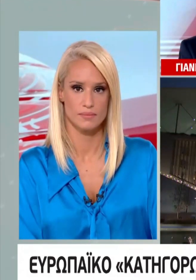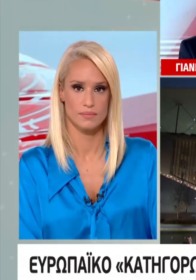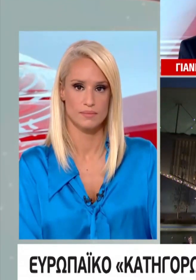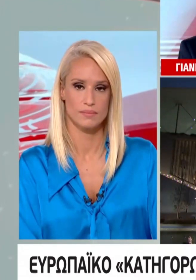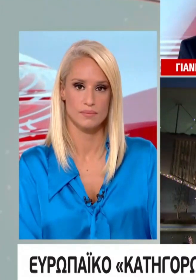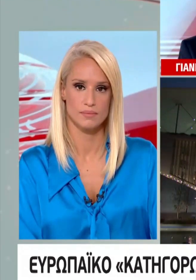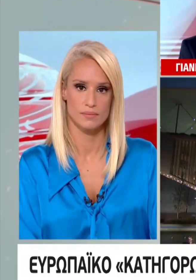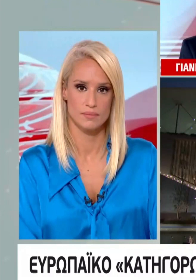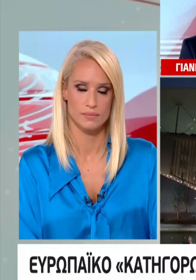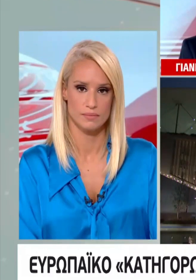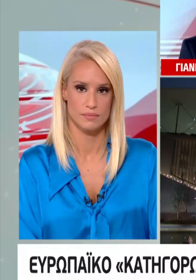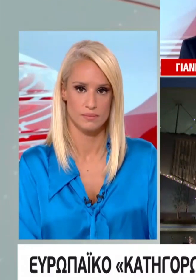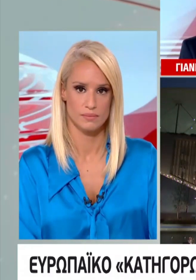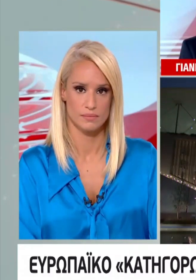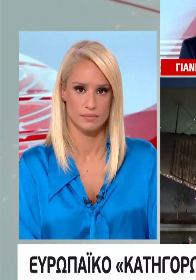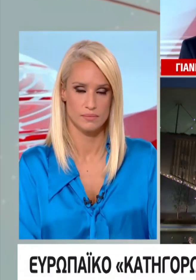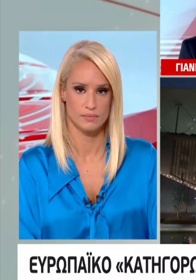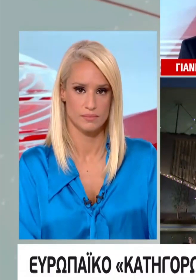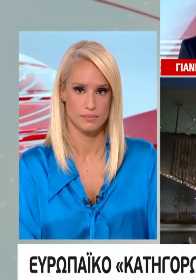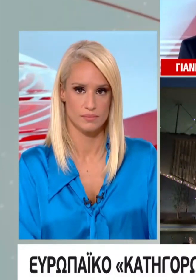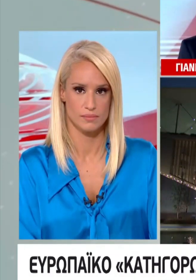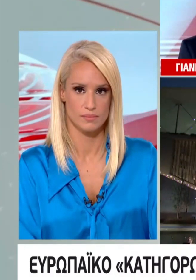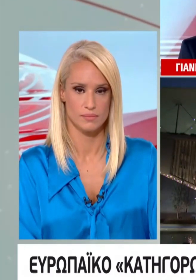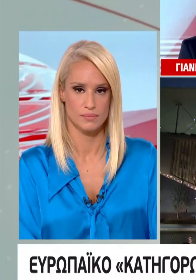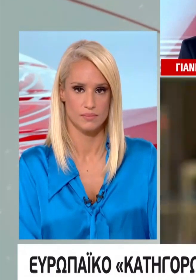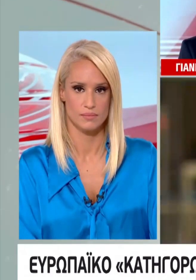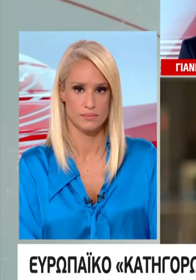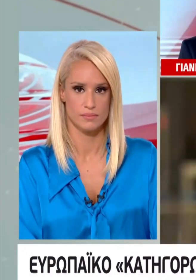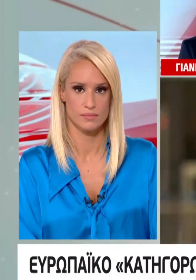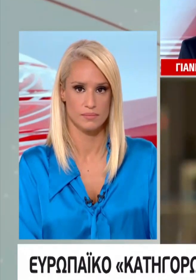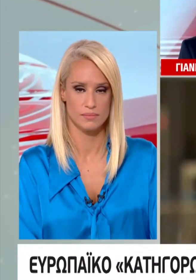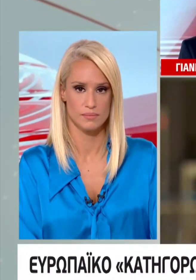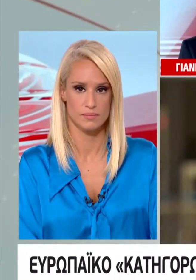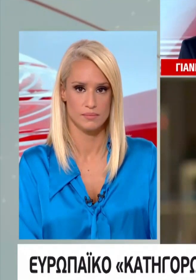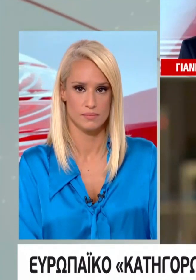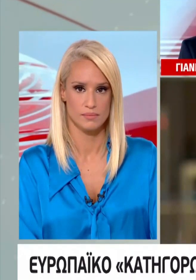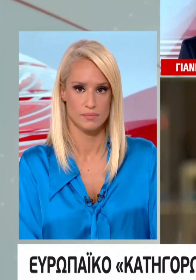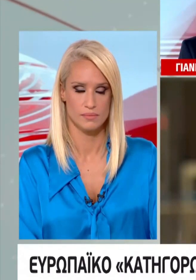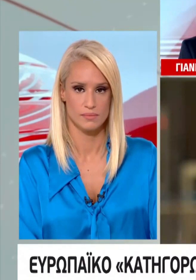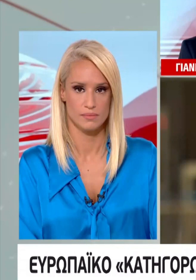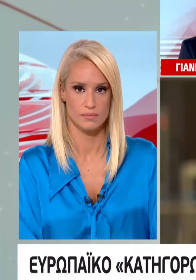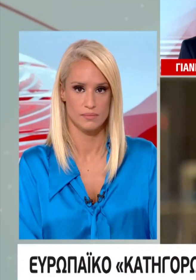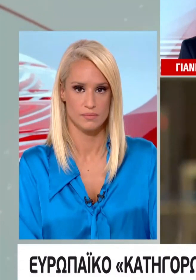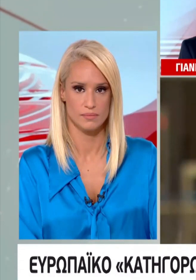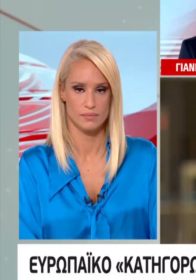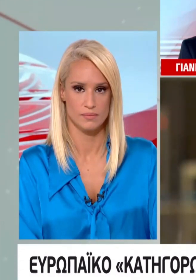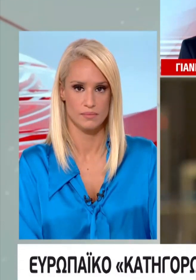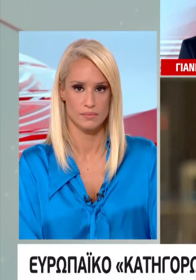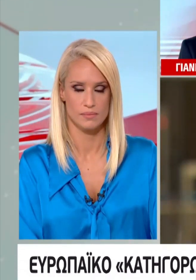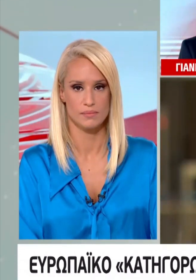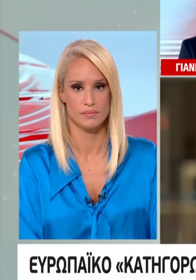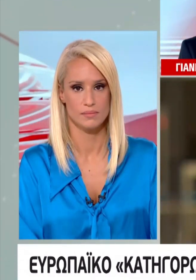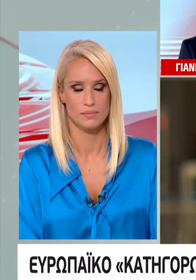υπόθεση και υπενθυμίζουν στους Ευρωπαίους πολίτες ότι πρέπει να συνειδητοποιήσουν ότι είμαστε μόνοι μας ως Ευρωπαίοι και ότι γι' αυτό το λόγο θα πρέπει να